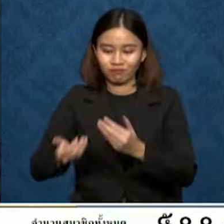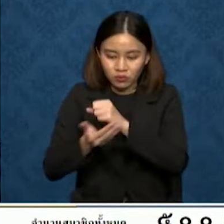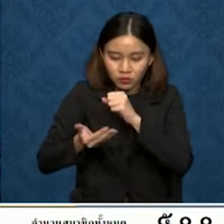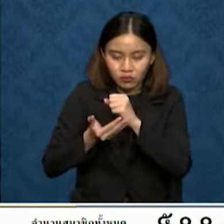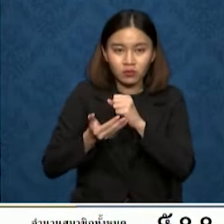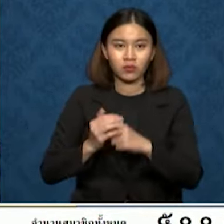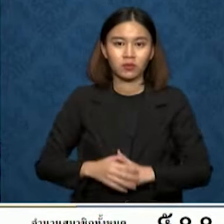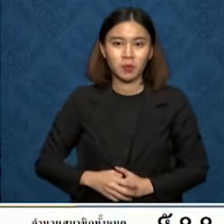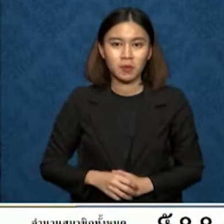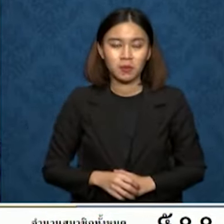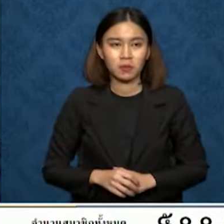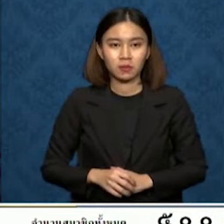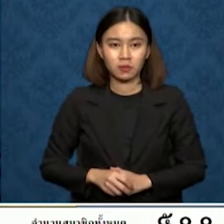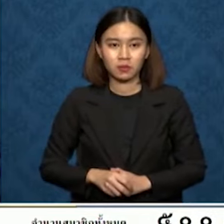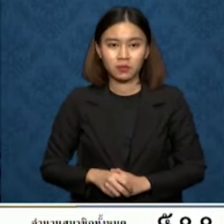ับ